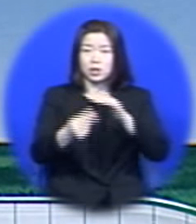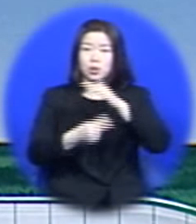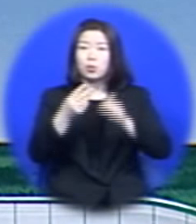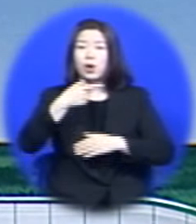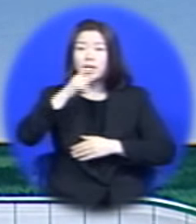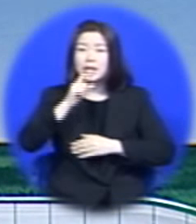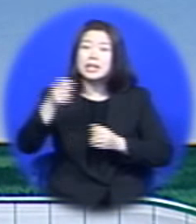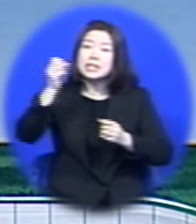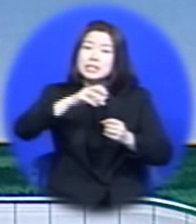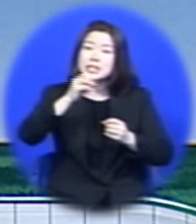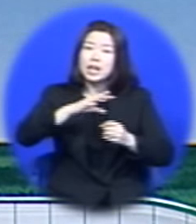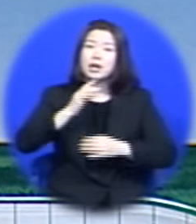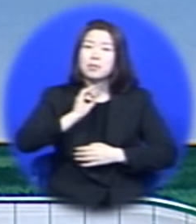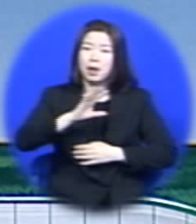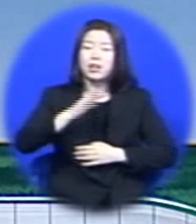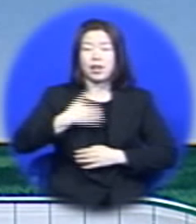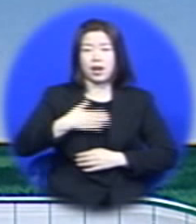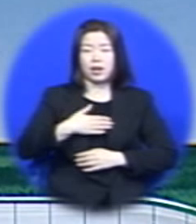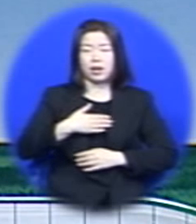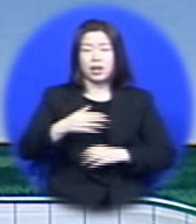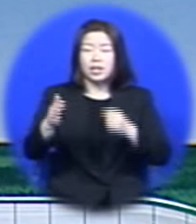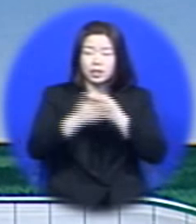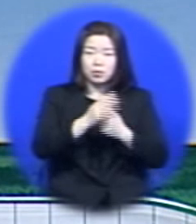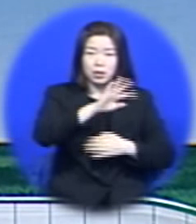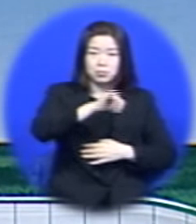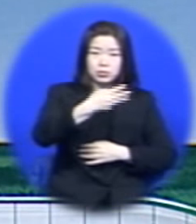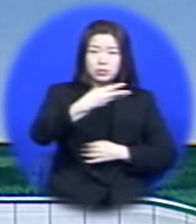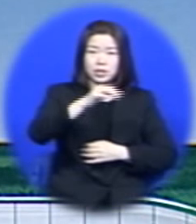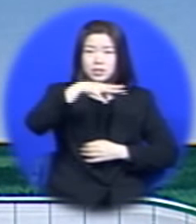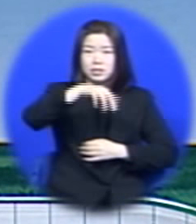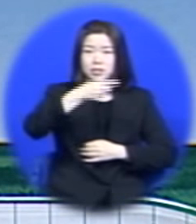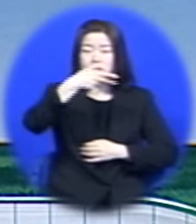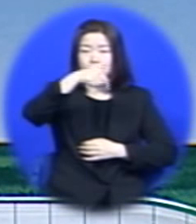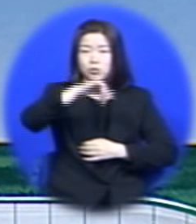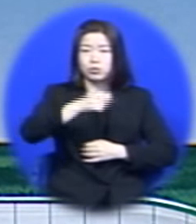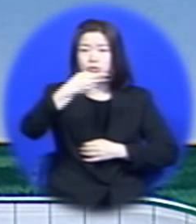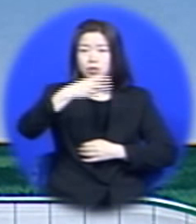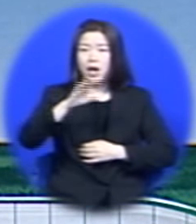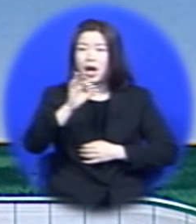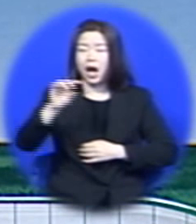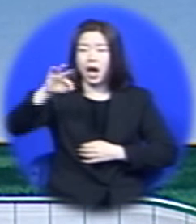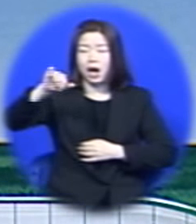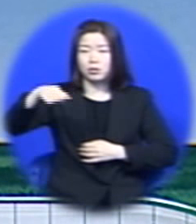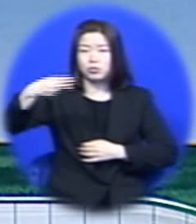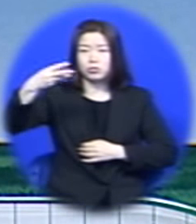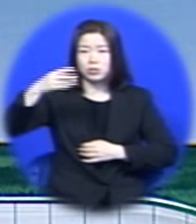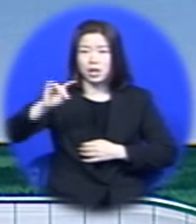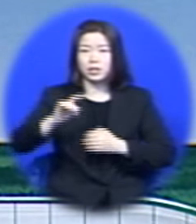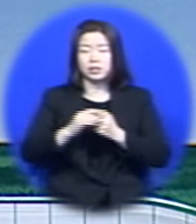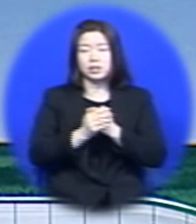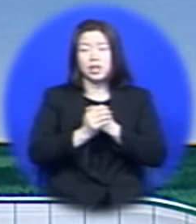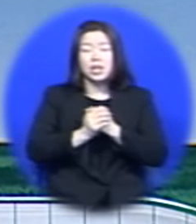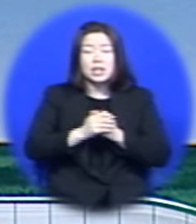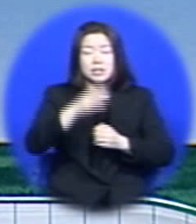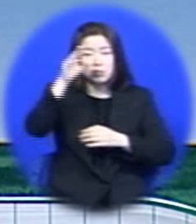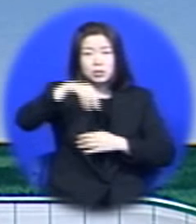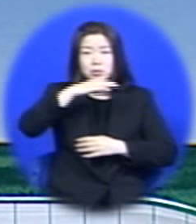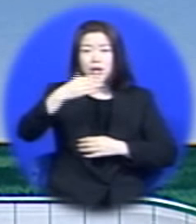믿음이었습니다. 브리스가와 아굴라는 사도 바울로부터 양육을 받았기 때문에 십자가의 복음을 정확히 알고